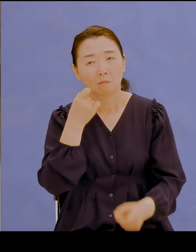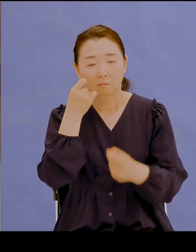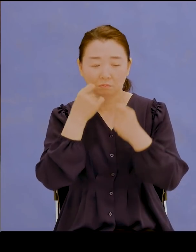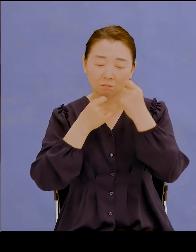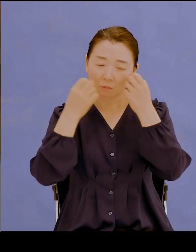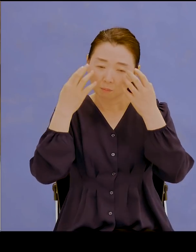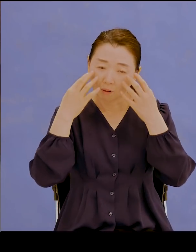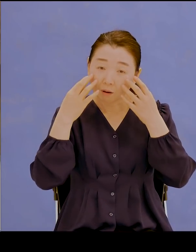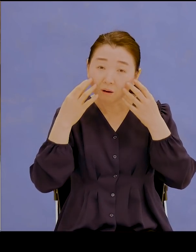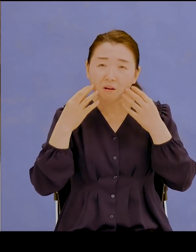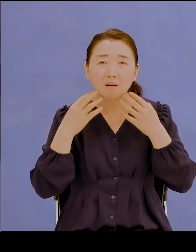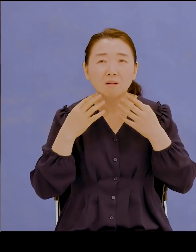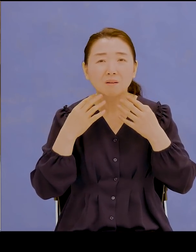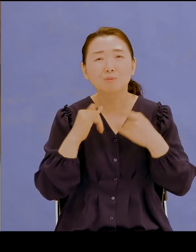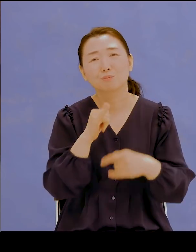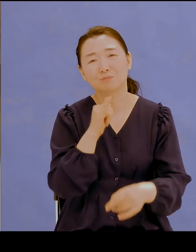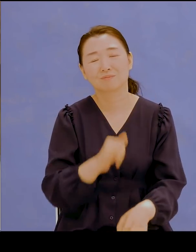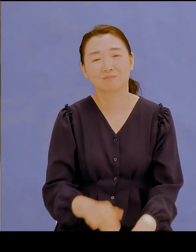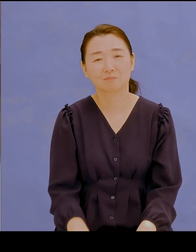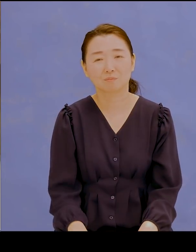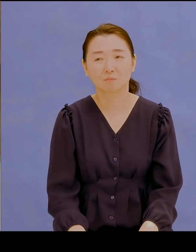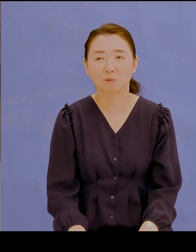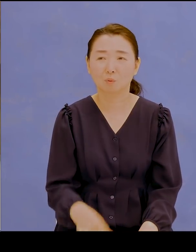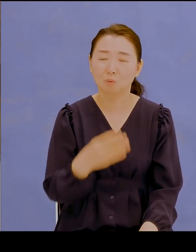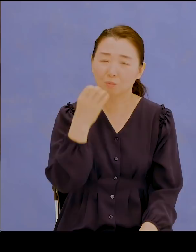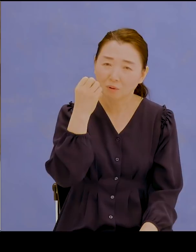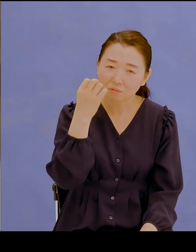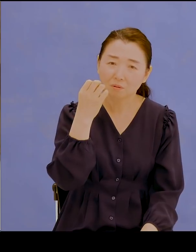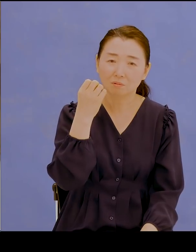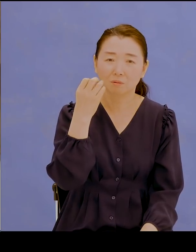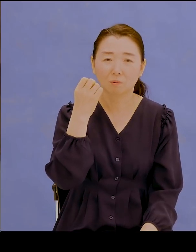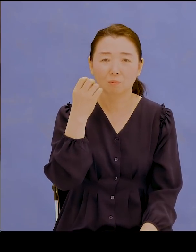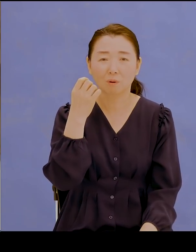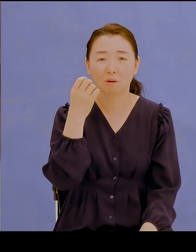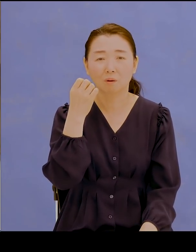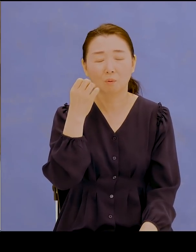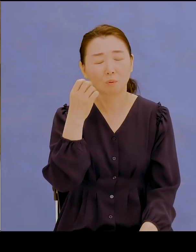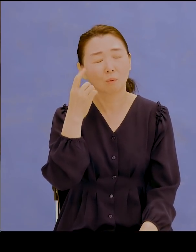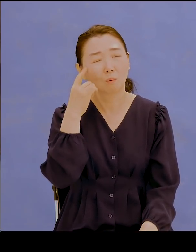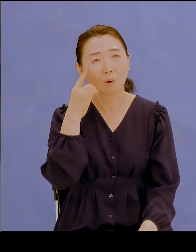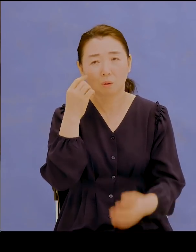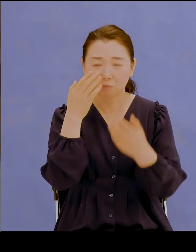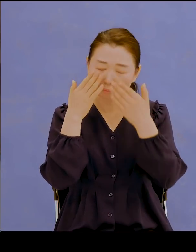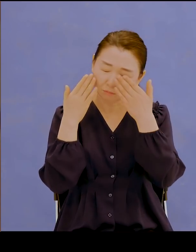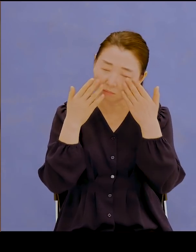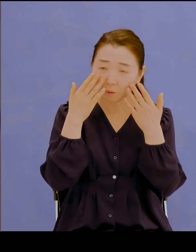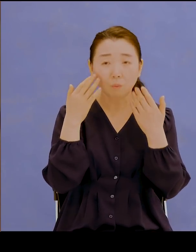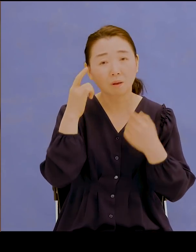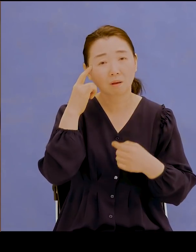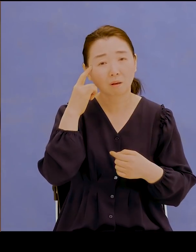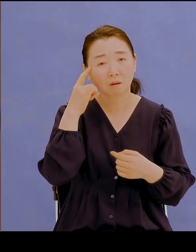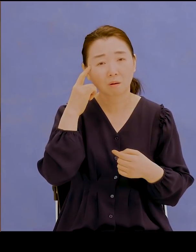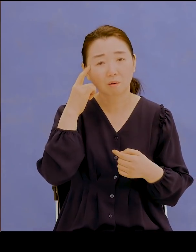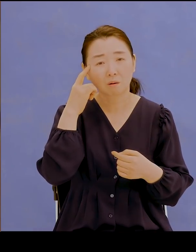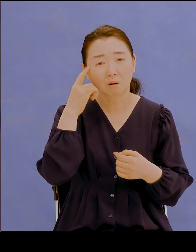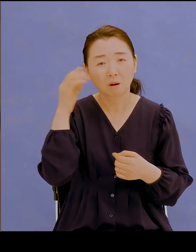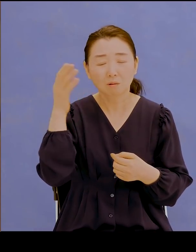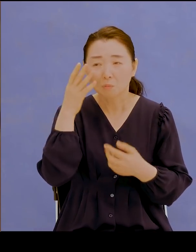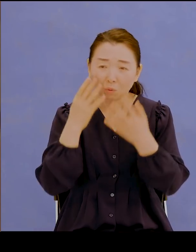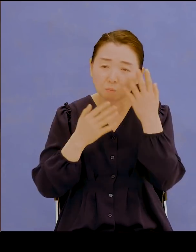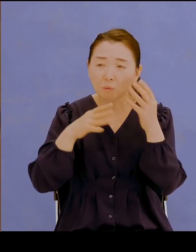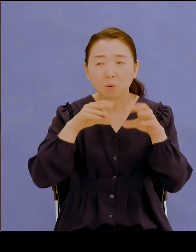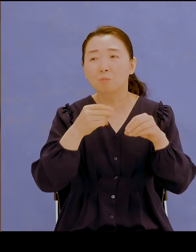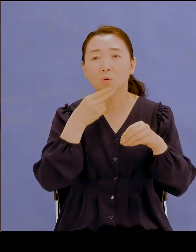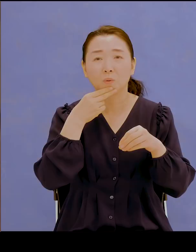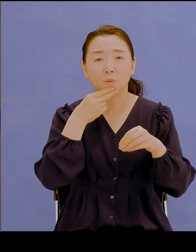막 흐르는 거예요. 네. 그래서 이상하네. 이제 부어서 이게 부기가 빠지나? 막 그러면서 막 닦았어요. 근데 이러니까 눈물이